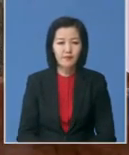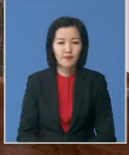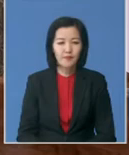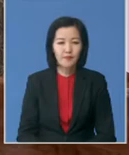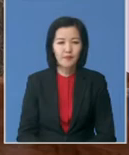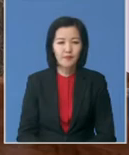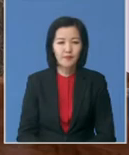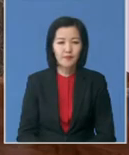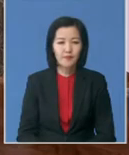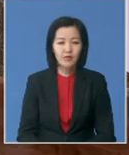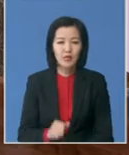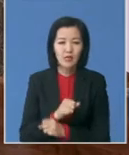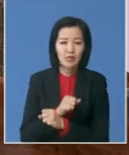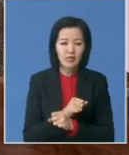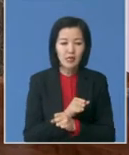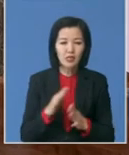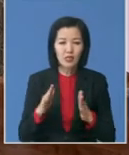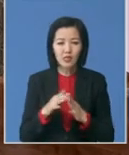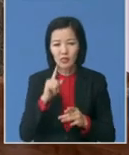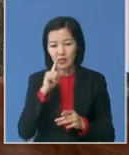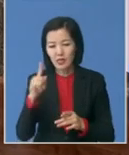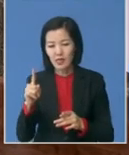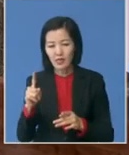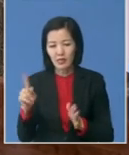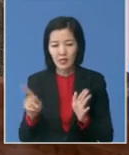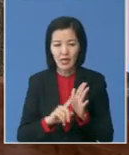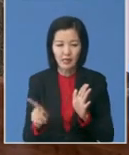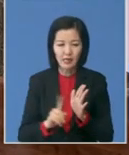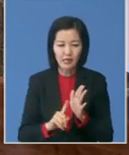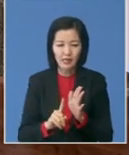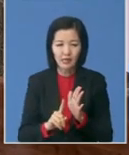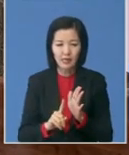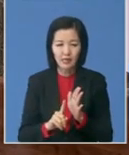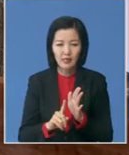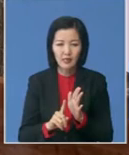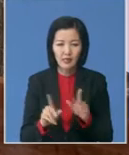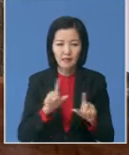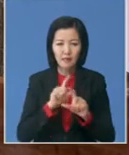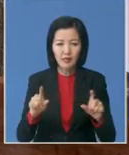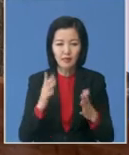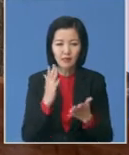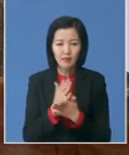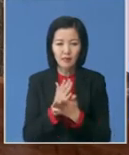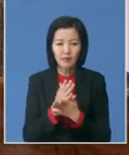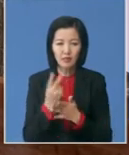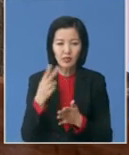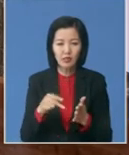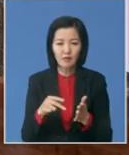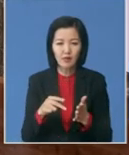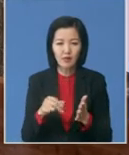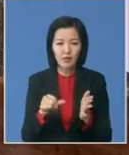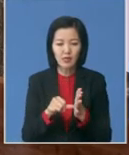Мына саяжайдан немесе шалғай елді мекенде қатынайтын жаңағы мектептеріміз бар. Бұл